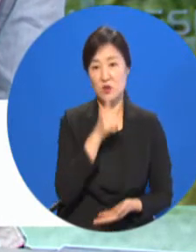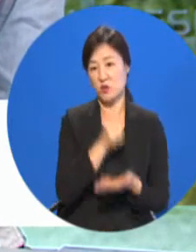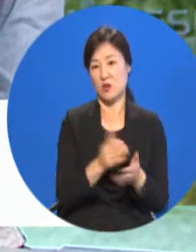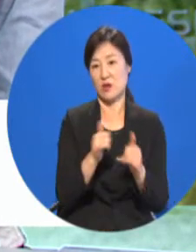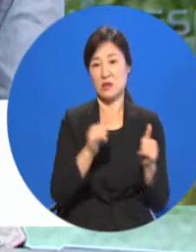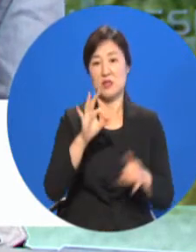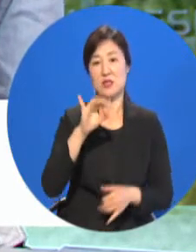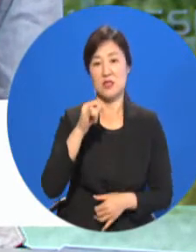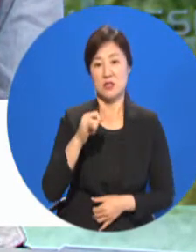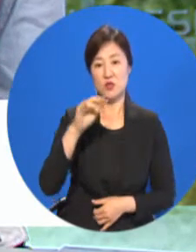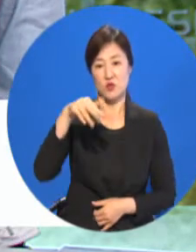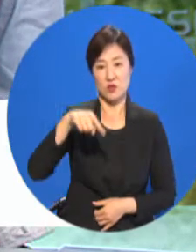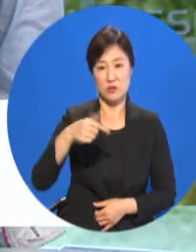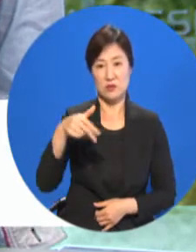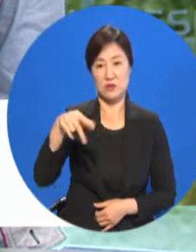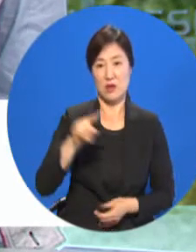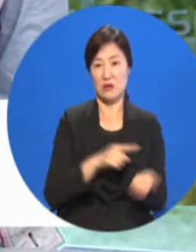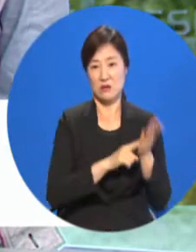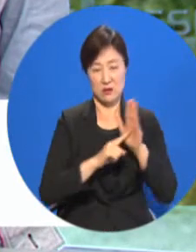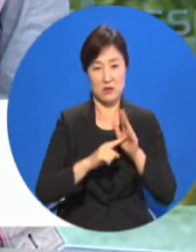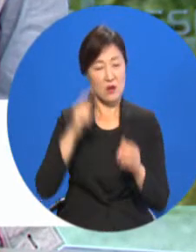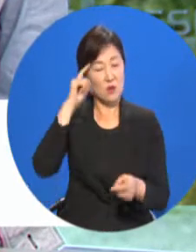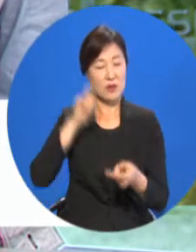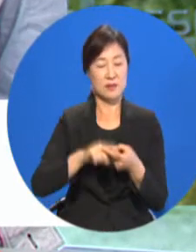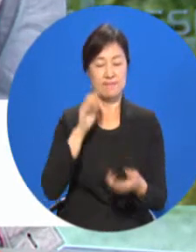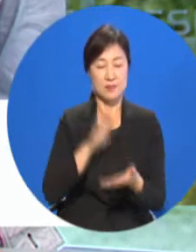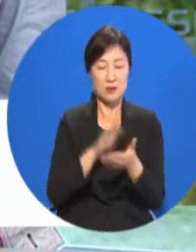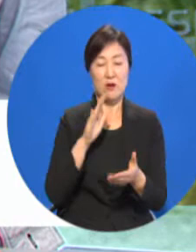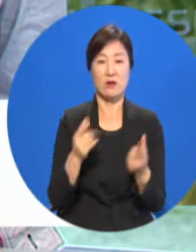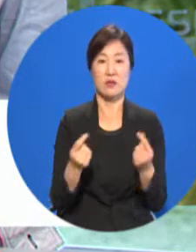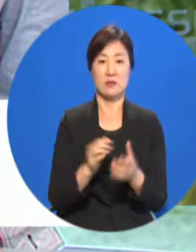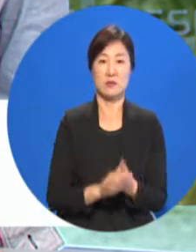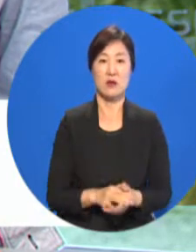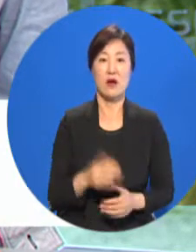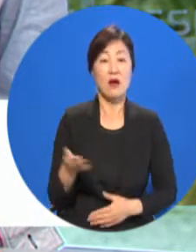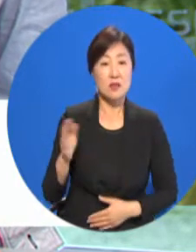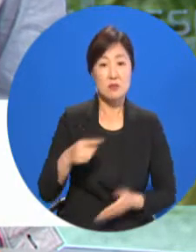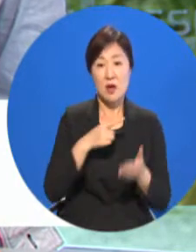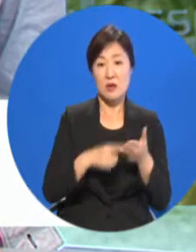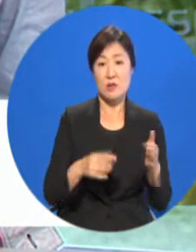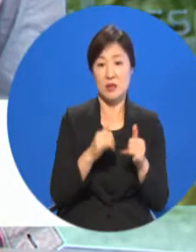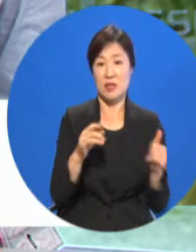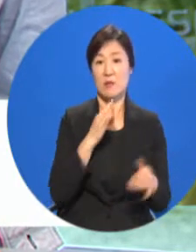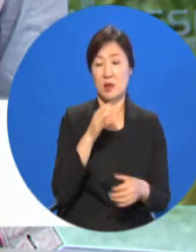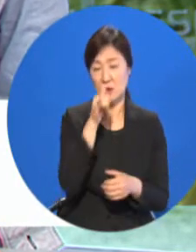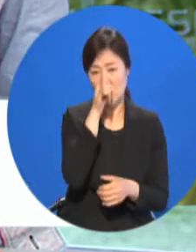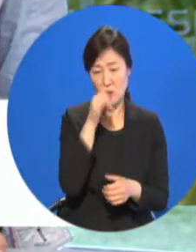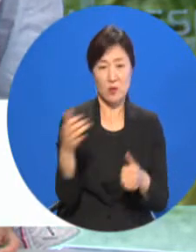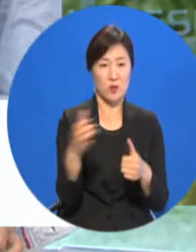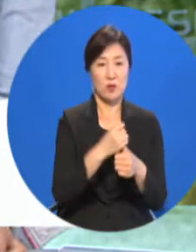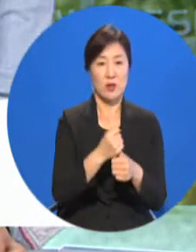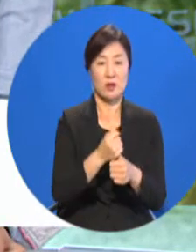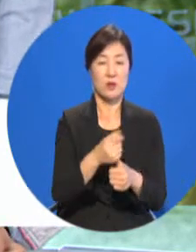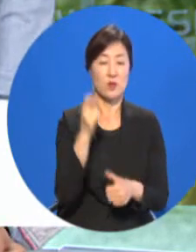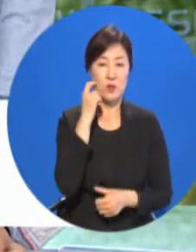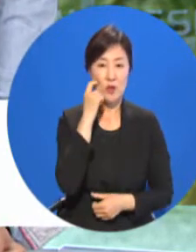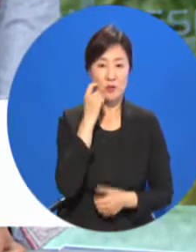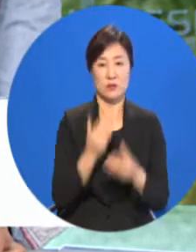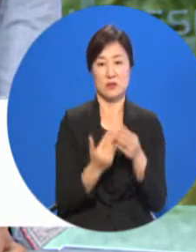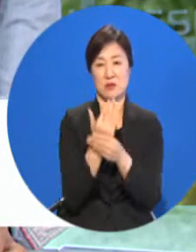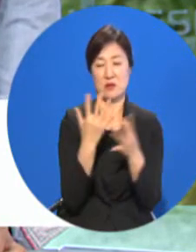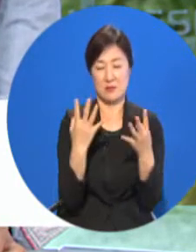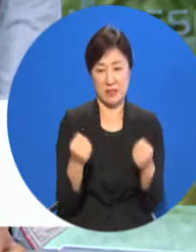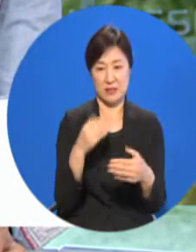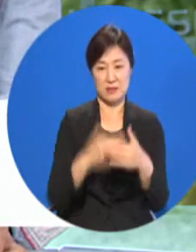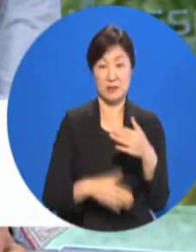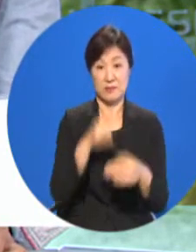관심이 뜨겁습니다. 네, 그런데 피해자만 있고 범인은 네. 찾지 못한 강력 미제 사건이 이 사건뿐만이 아니죠. 그렇죠. 우리 지역은